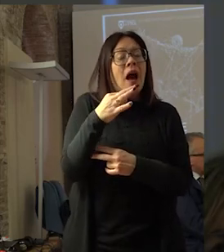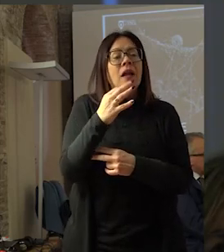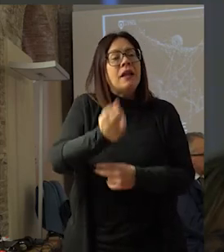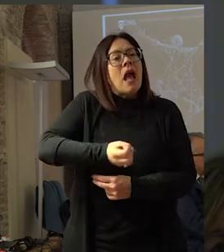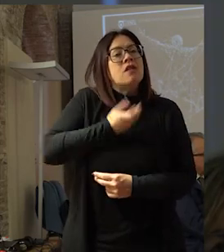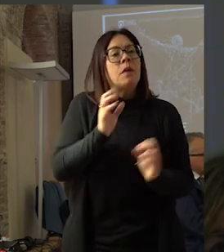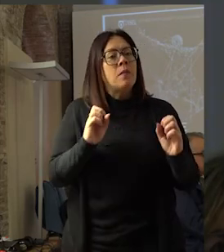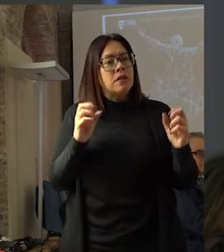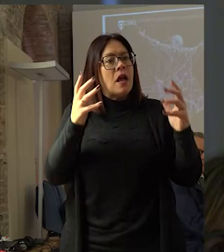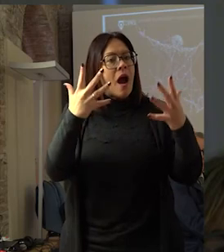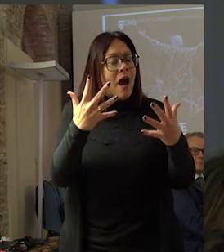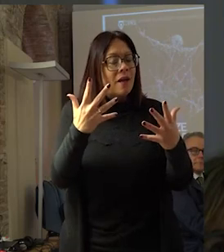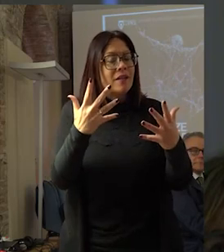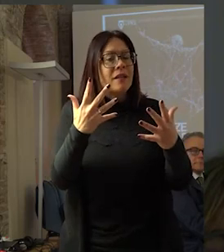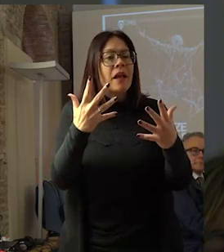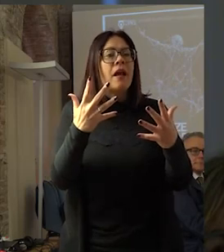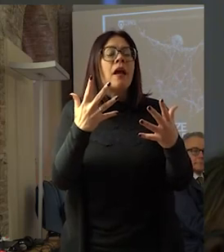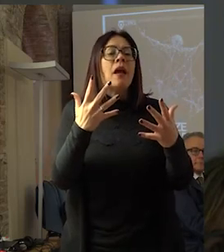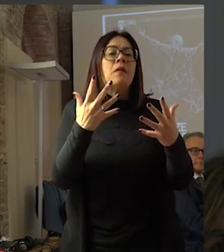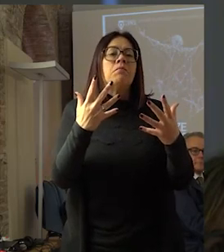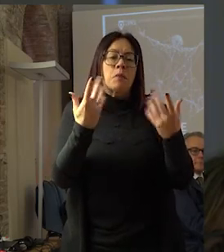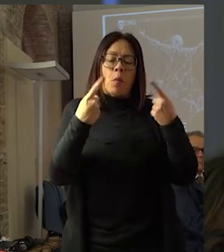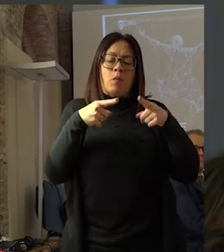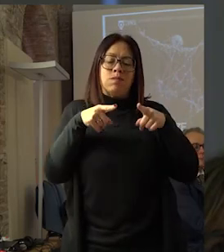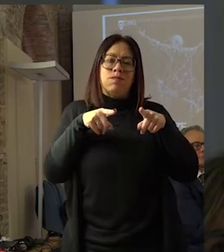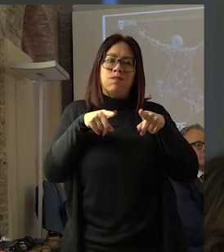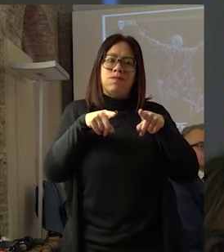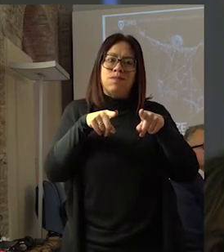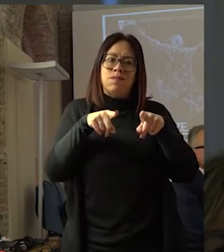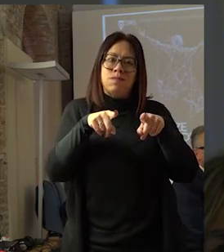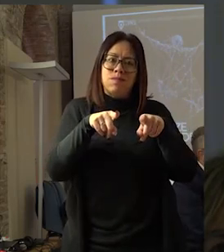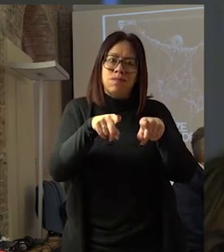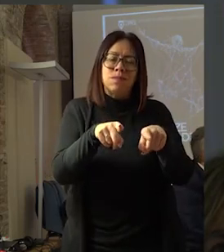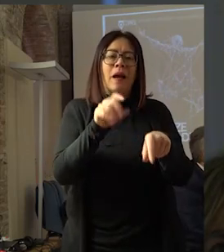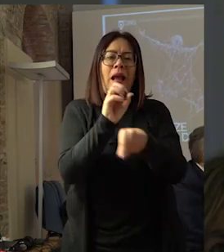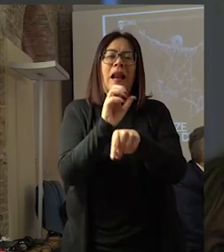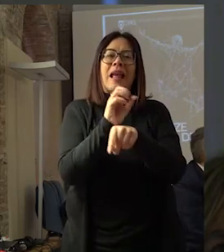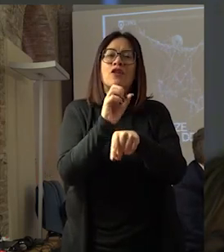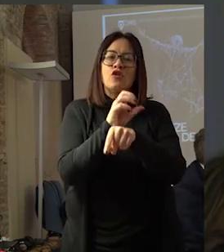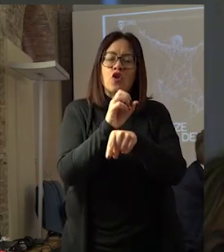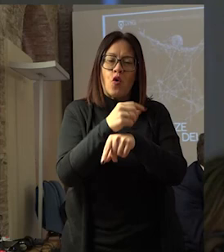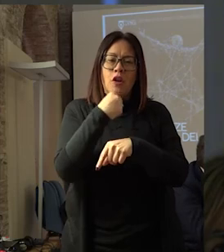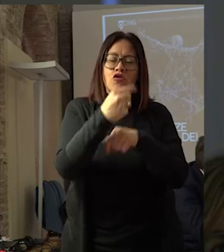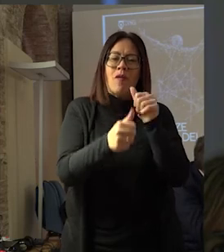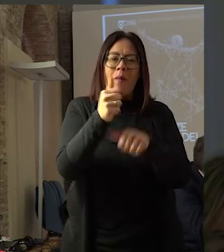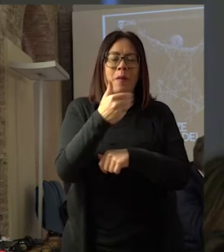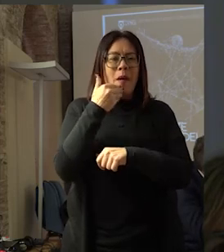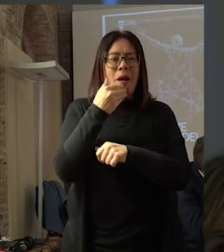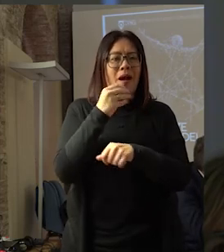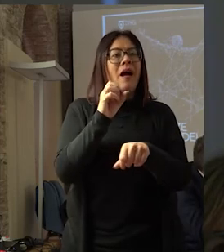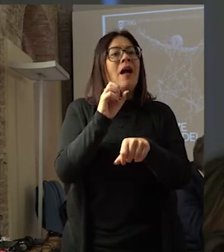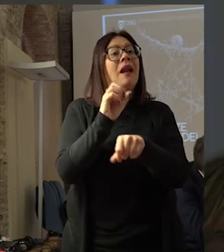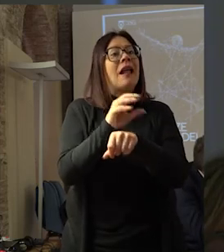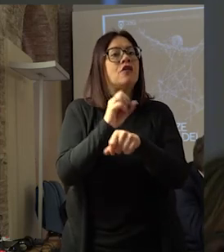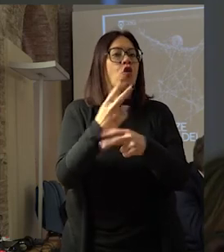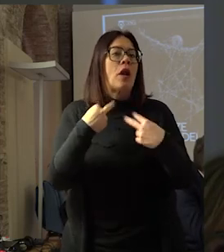artisticamente va di pari passo con la grande lezione, lo diceva Paolo Mancarella poco fa, la lezione di vita